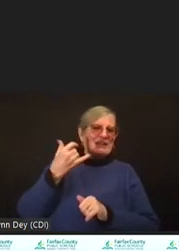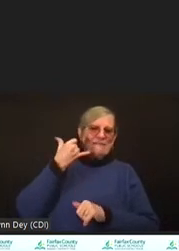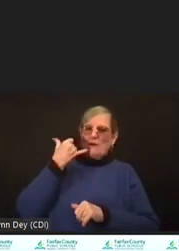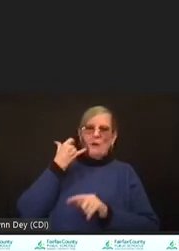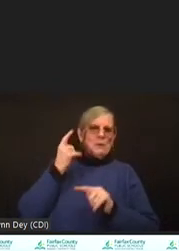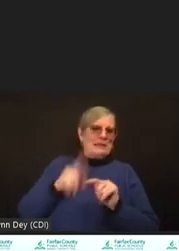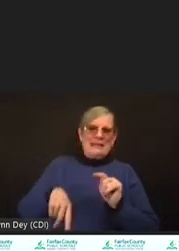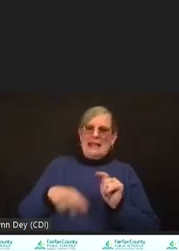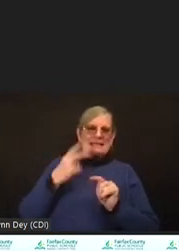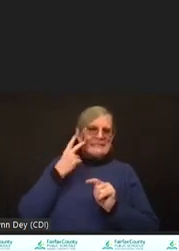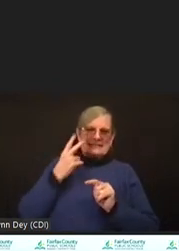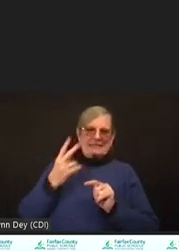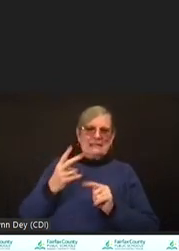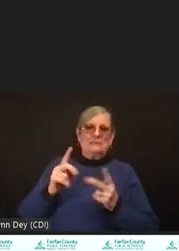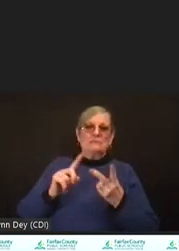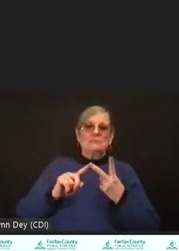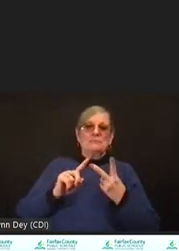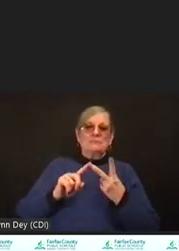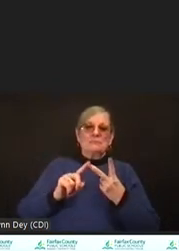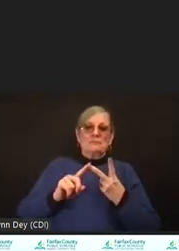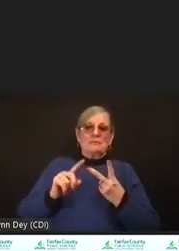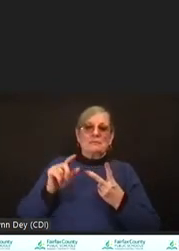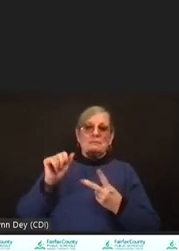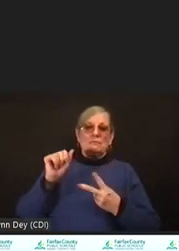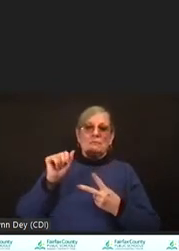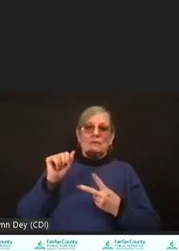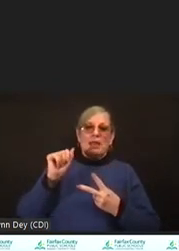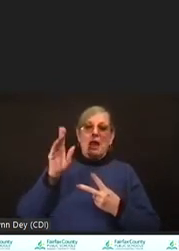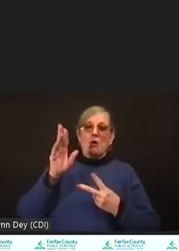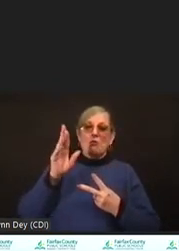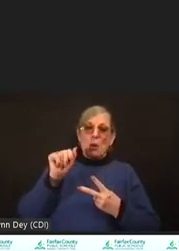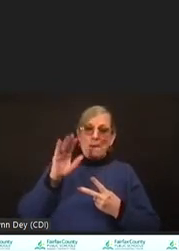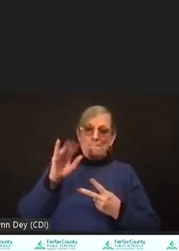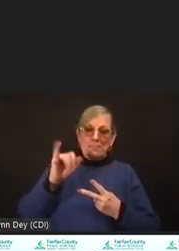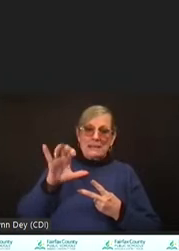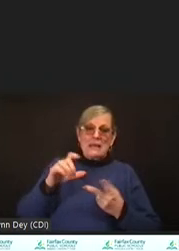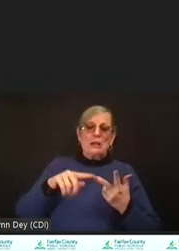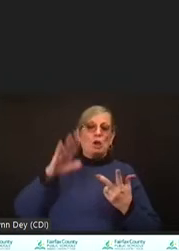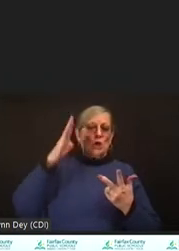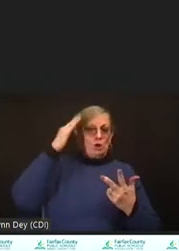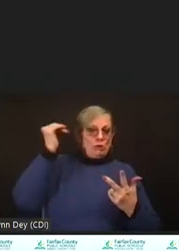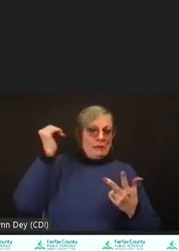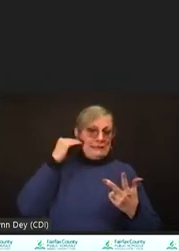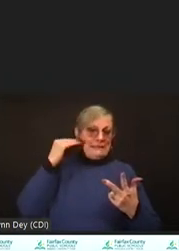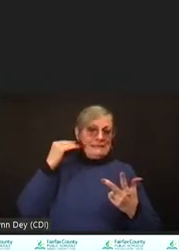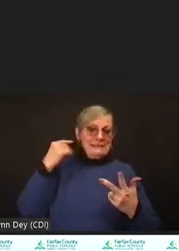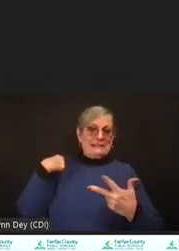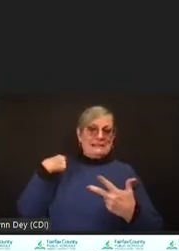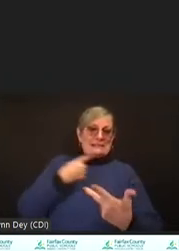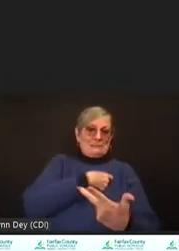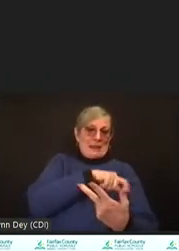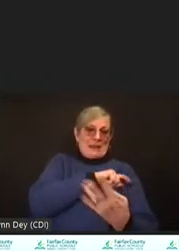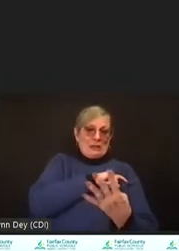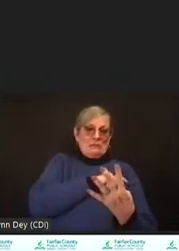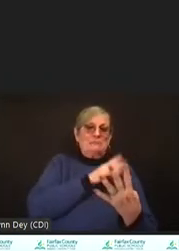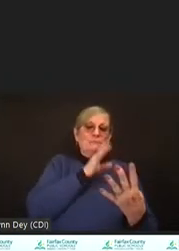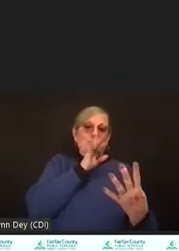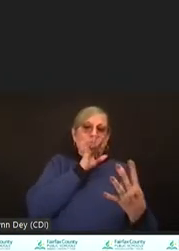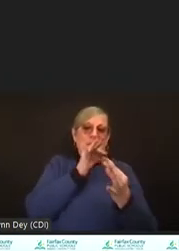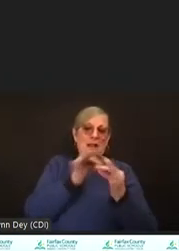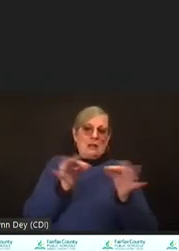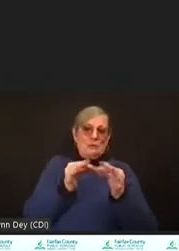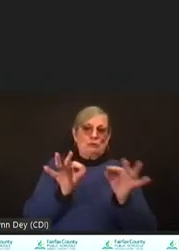and Spanish interpretation available tonight. Our language interpreters will now introduce themselves.